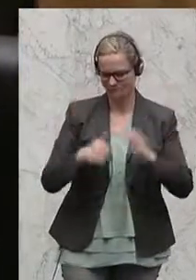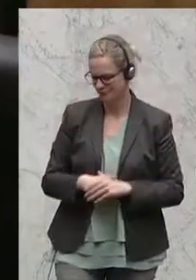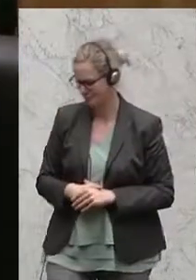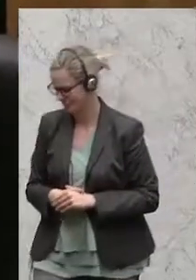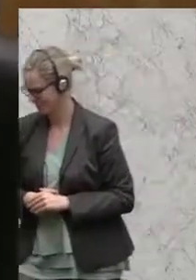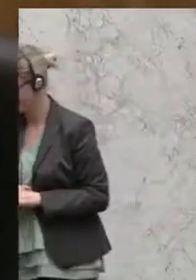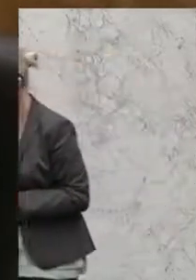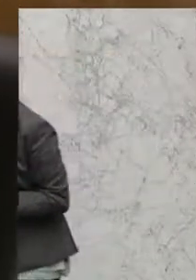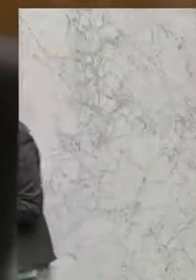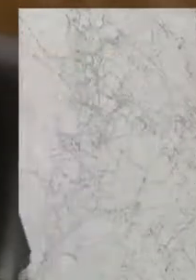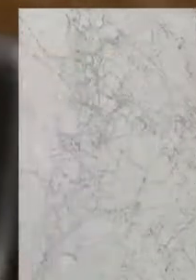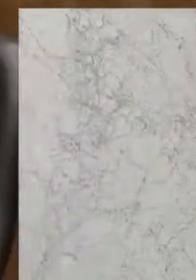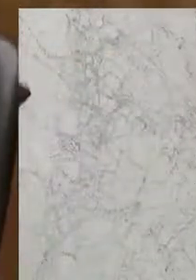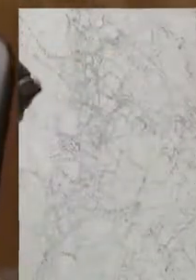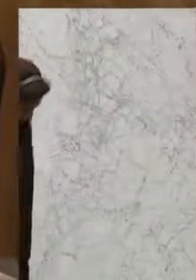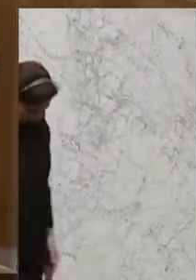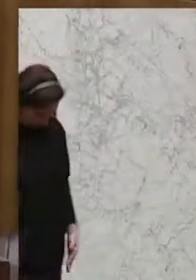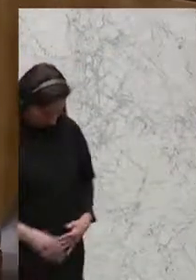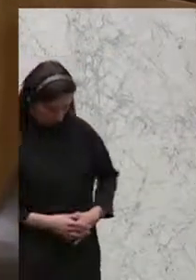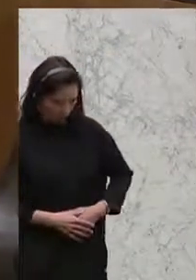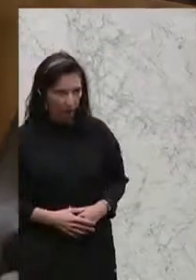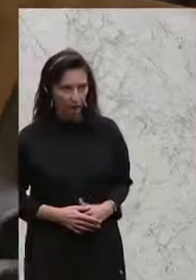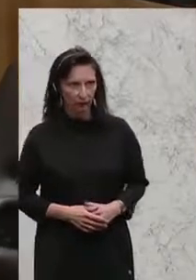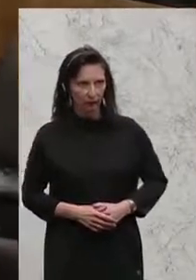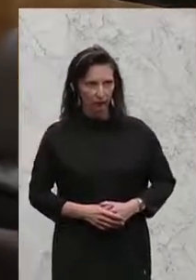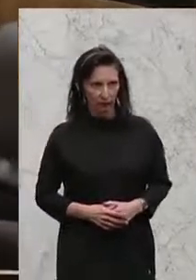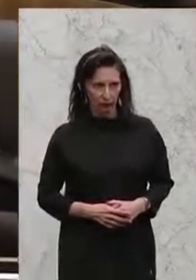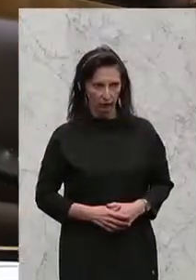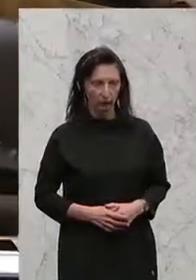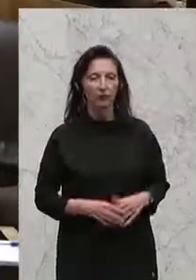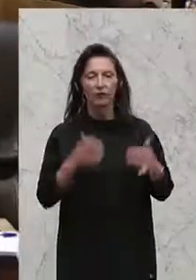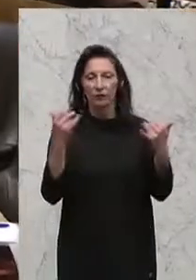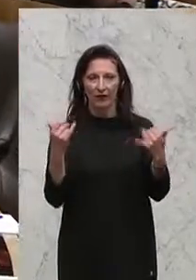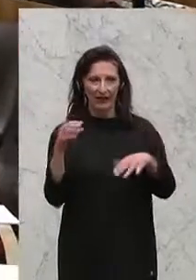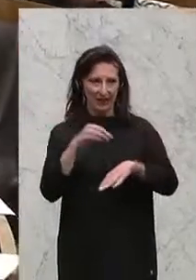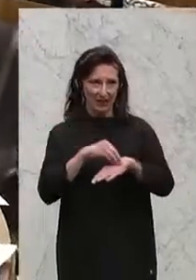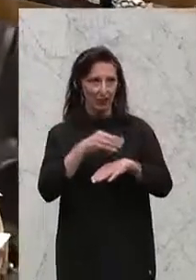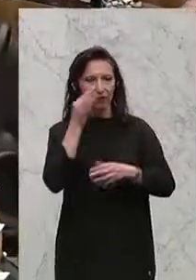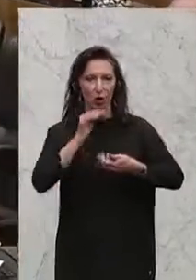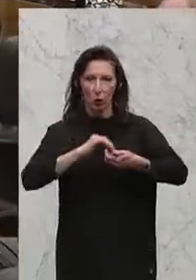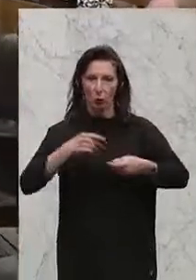TTIP und CETA Freihandelsabkommen zu bezeichnen, sei ein Etikettenschwindel. Da ist viel drin, was